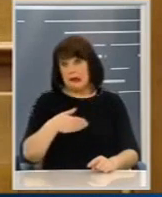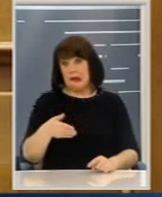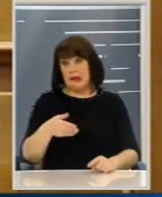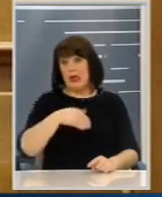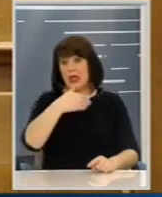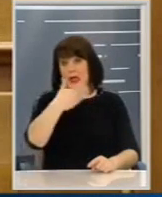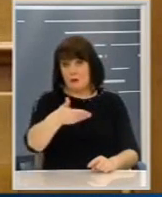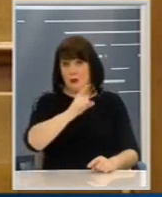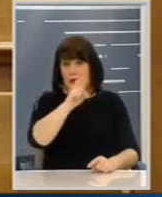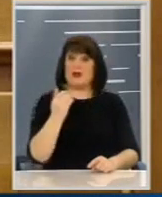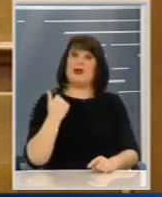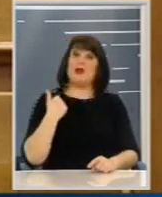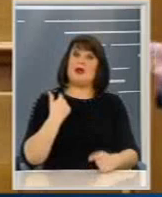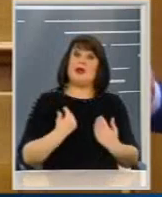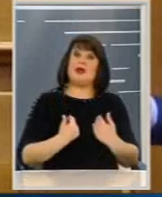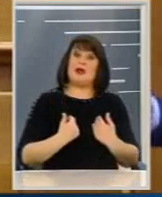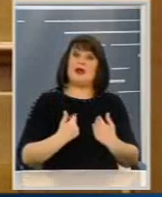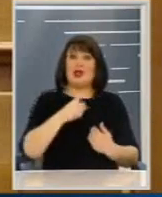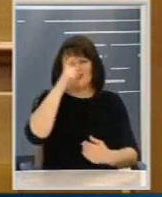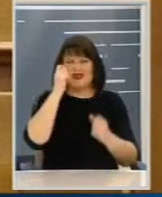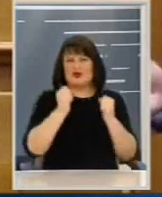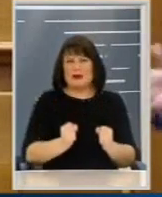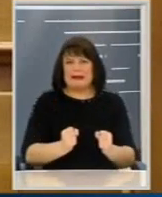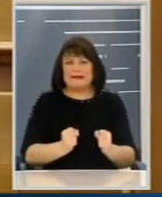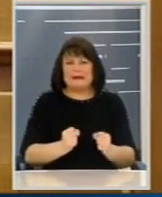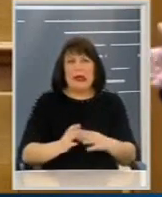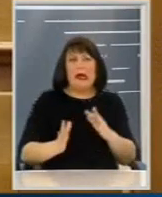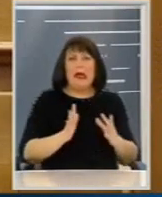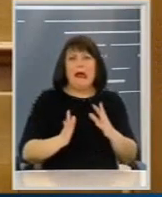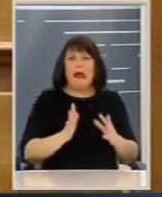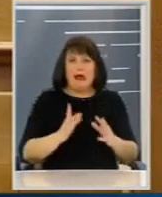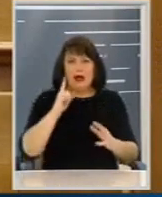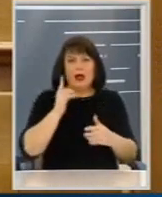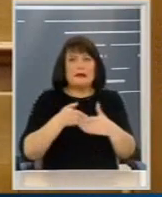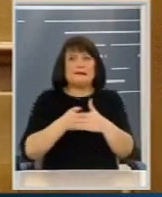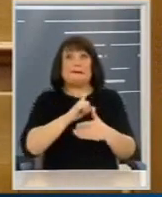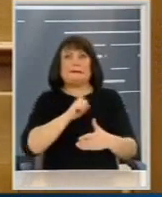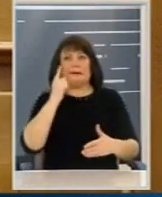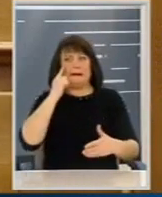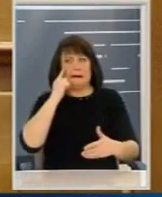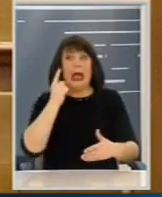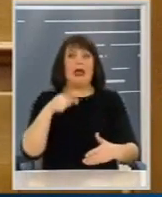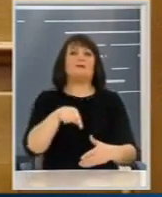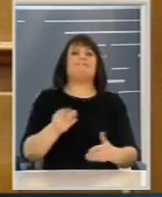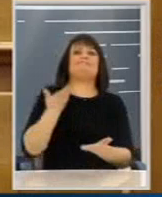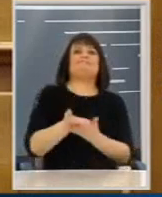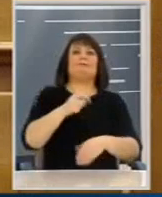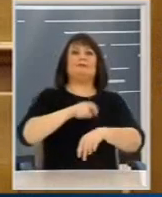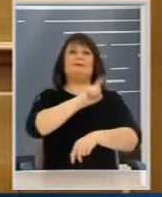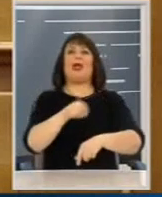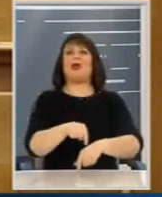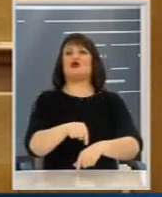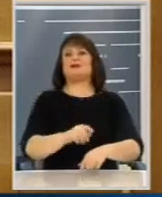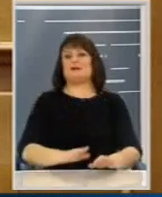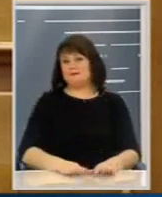επόμενη ερώτηση όταν θα είστε σε δύσκολη θέση και αν θέλετε να βγείτε από τα διέξοδο πάλι με ζητήματα ασφάλειας. Σε όλη την Ελλάδα τη